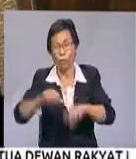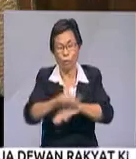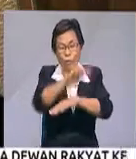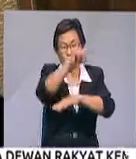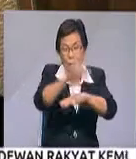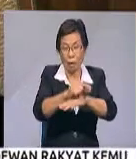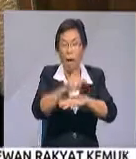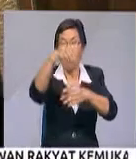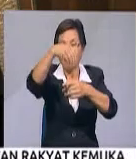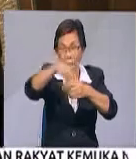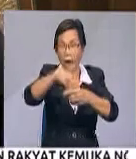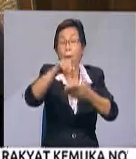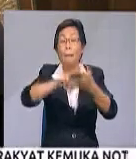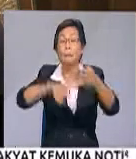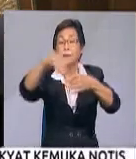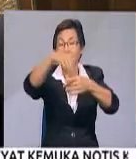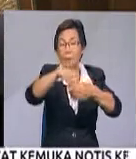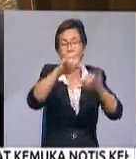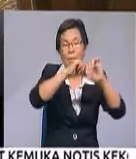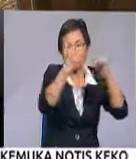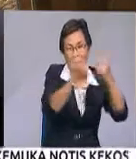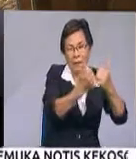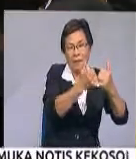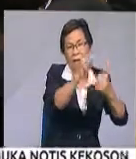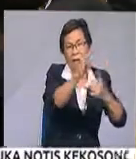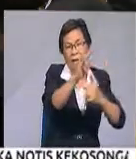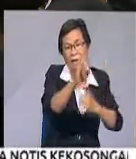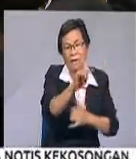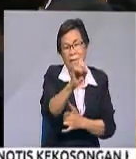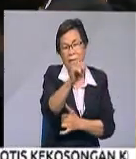apa yang ada di dalam agensi InScan.